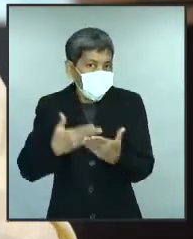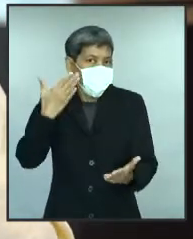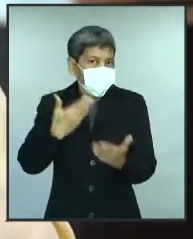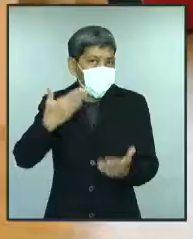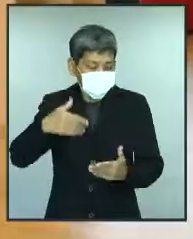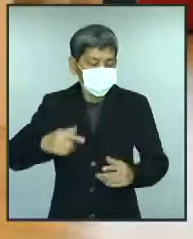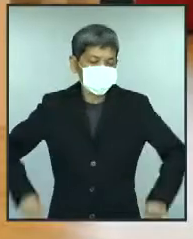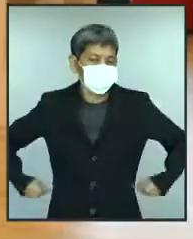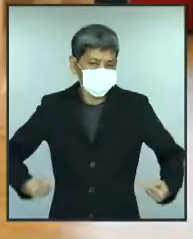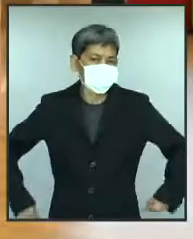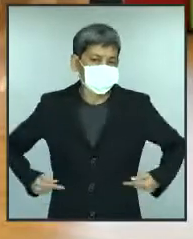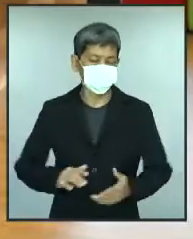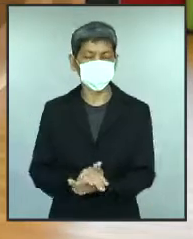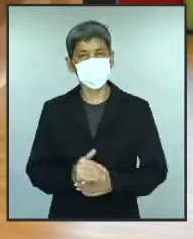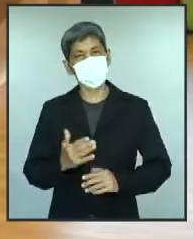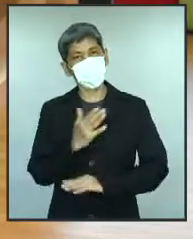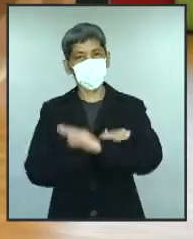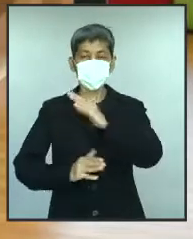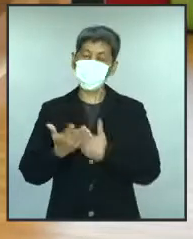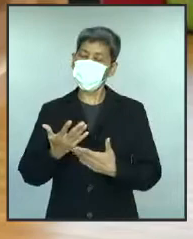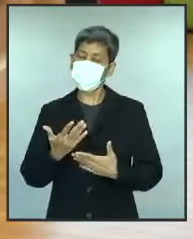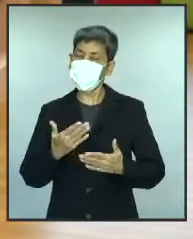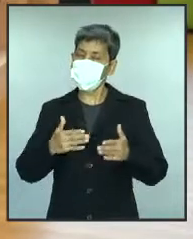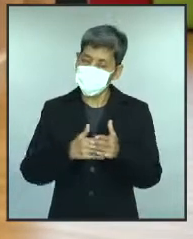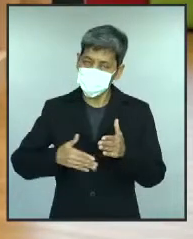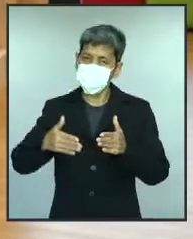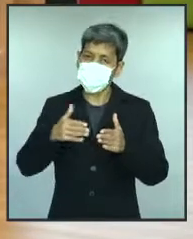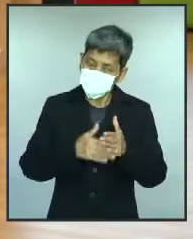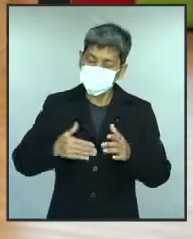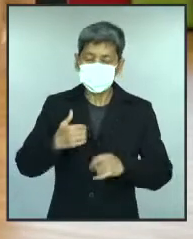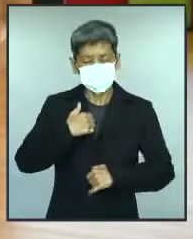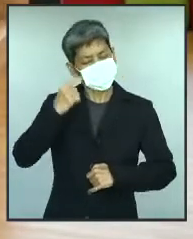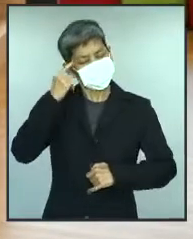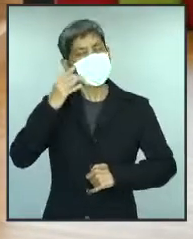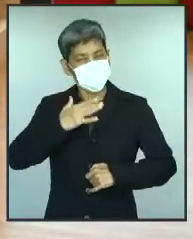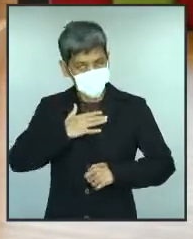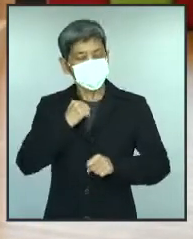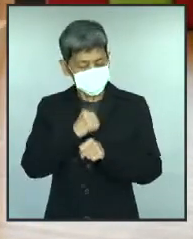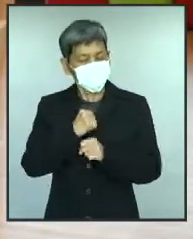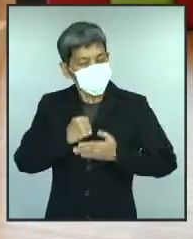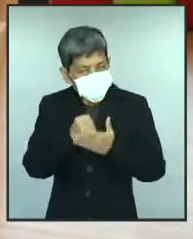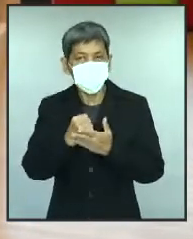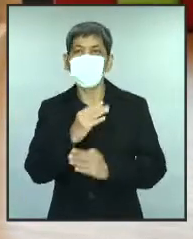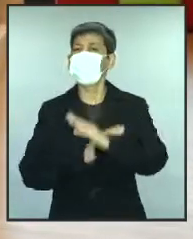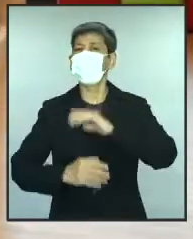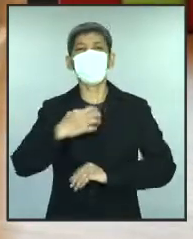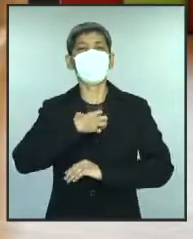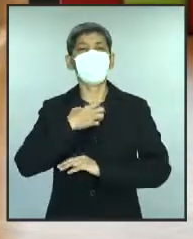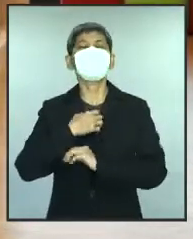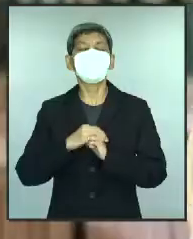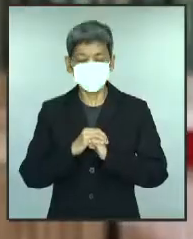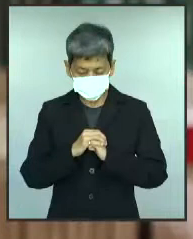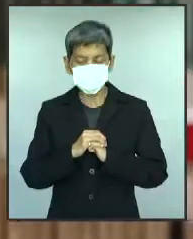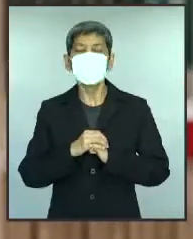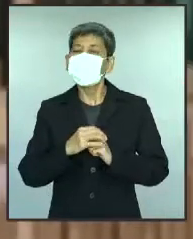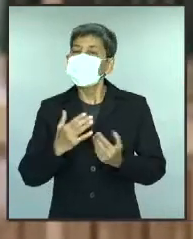มันสูงกว่านั้นเยอะฉะนั้นนี่โอกาสที่คนจะเข้าถึงก็น้อยก็เลยเป็นจุดนึงที่อาจารย์มองว่าควรจะเข้ามาช่วยเหลือ ใช่ครับเพราะว่า